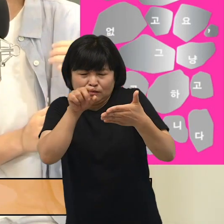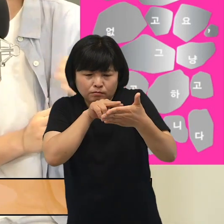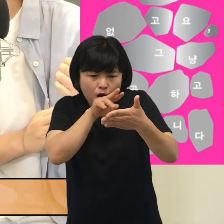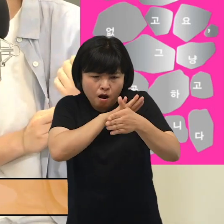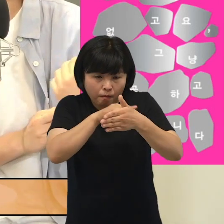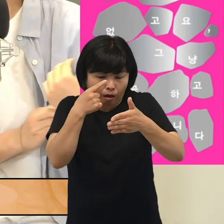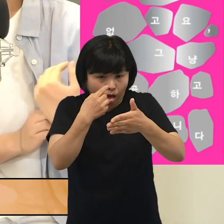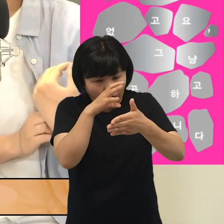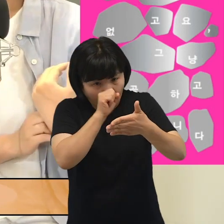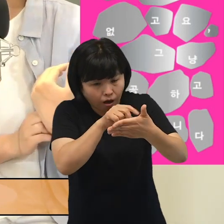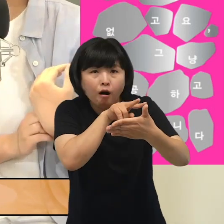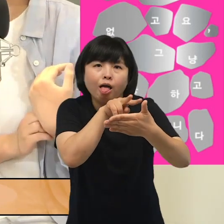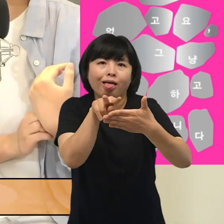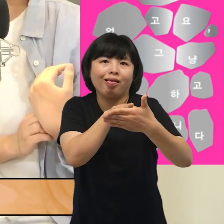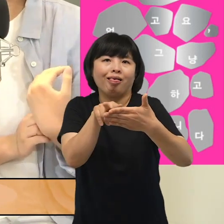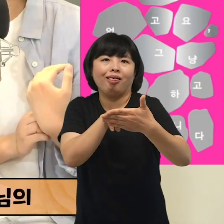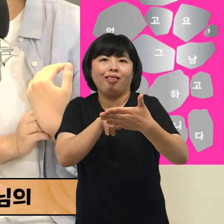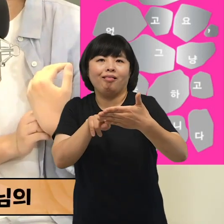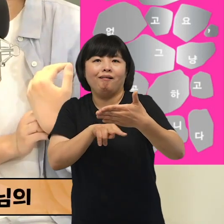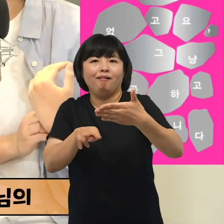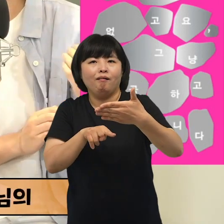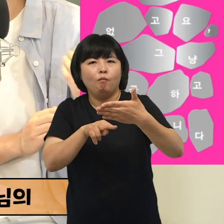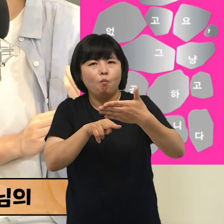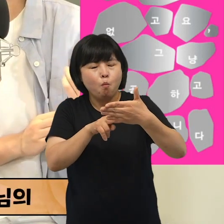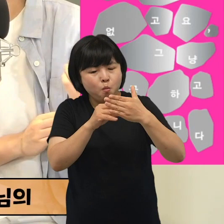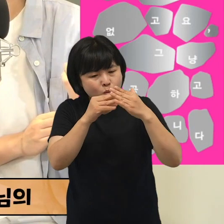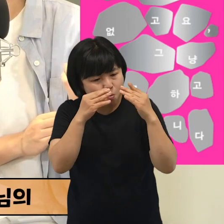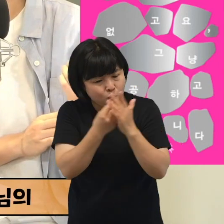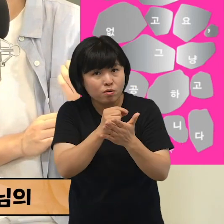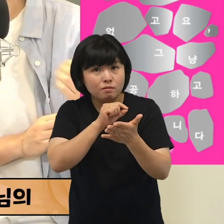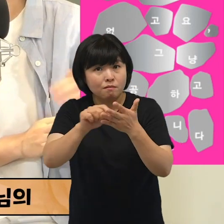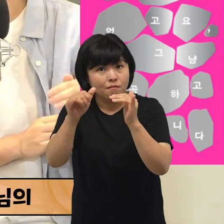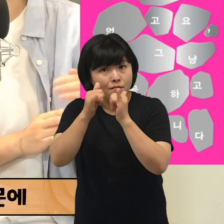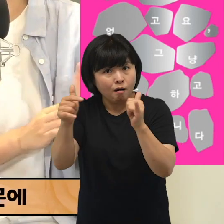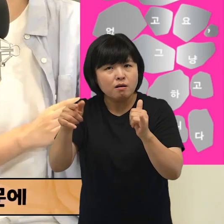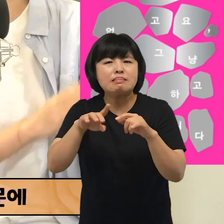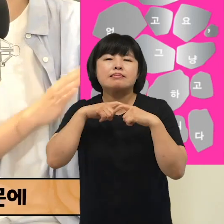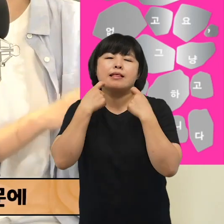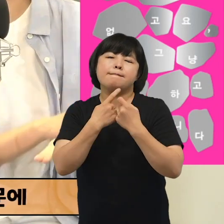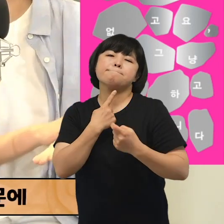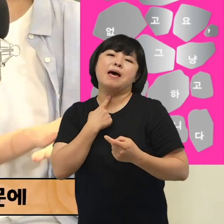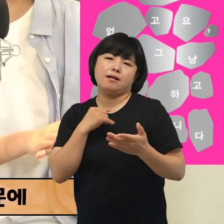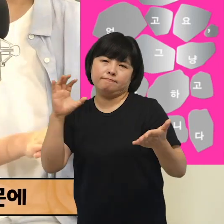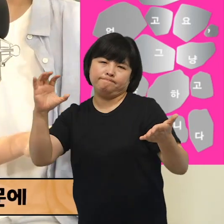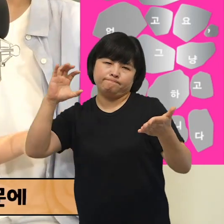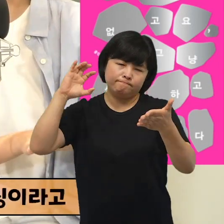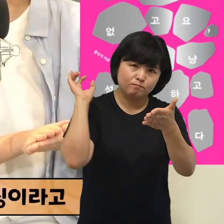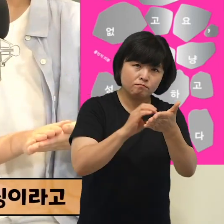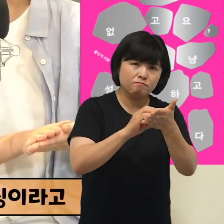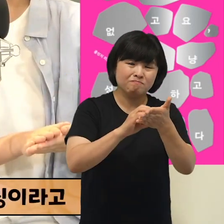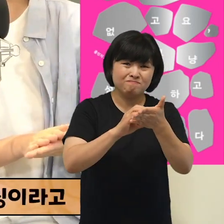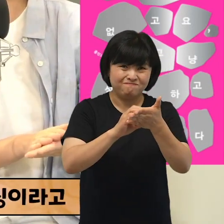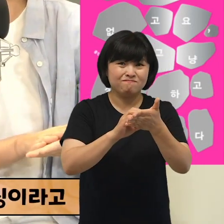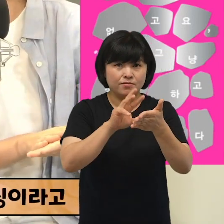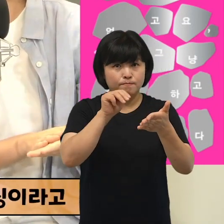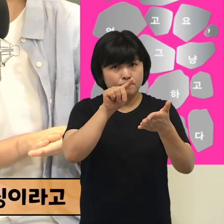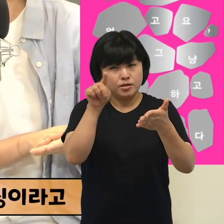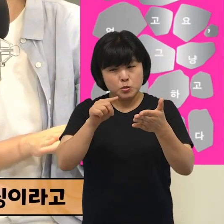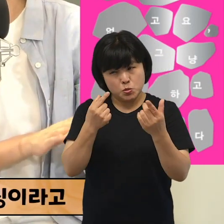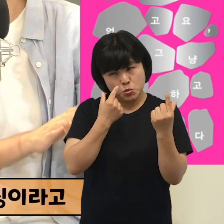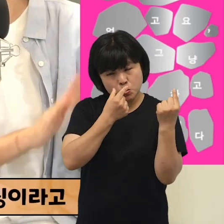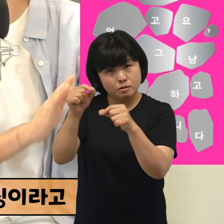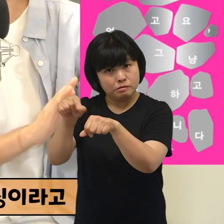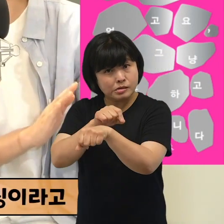이제 술술 읽힙니다. 물론 책의 내용이 순전히 작가님의 개인적인 경험에 근거하기 때문에 이걸 전부